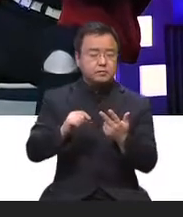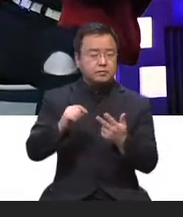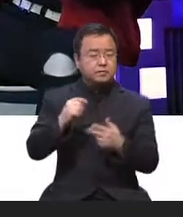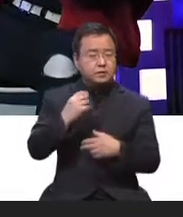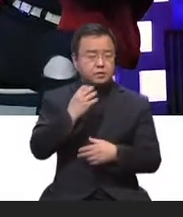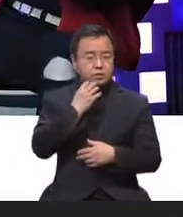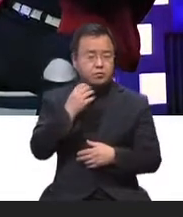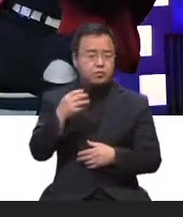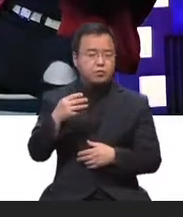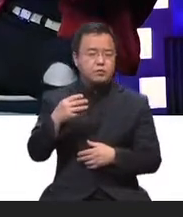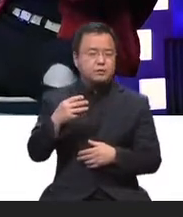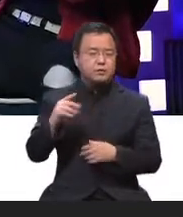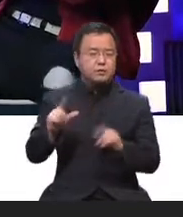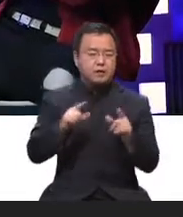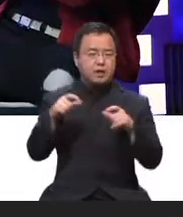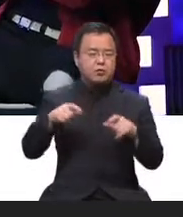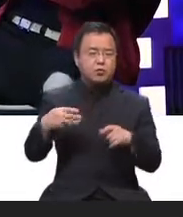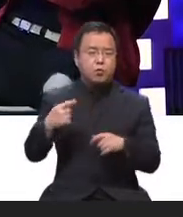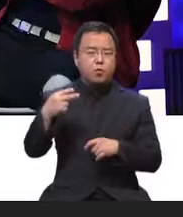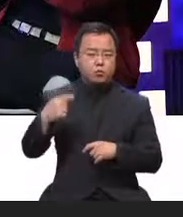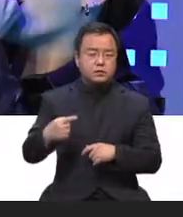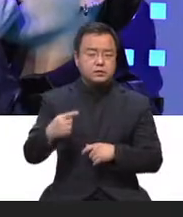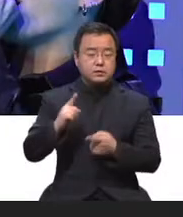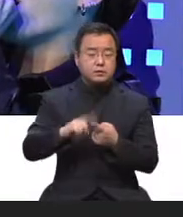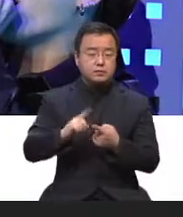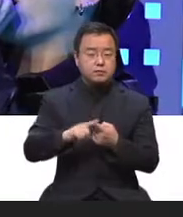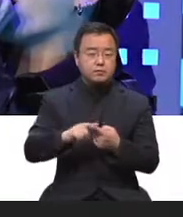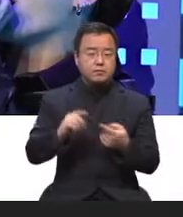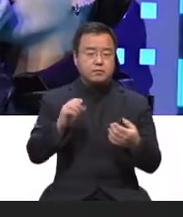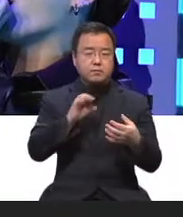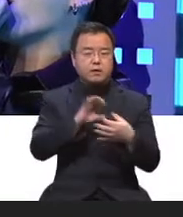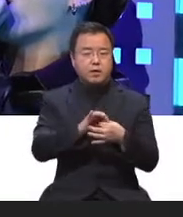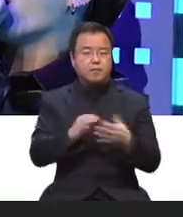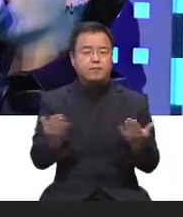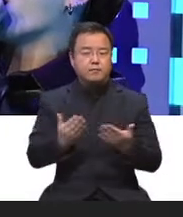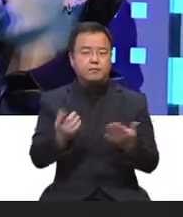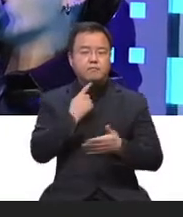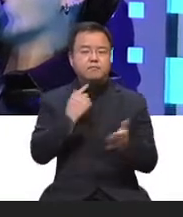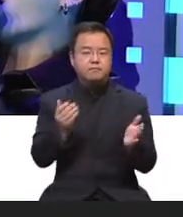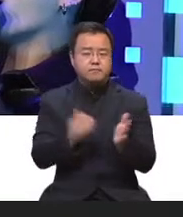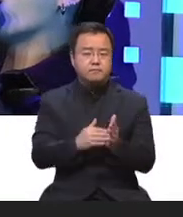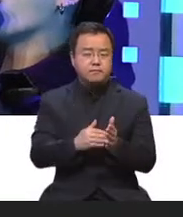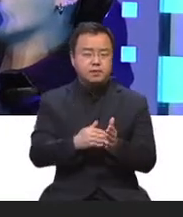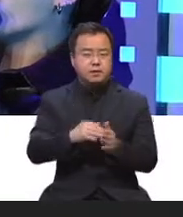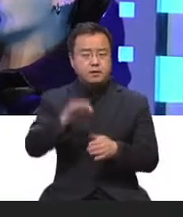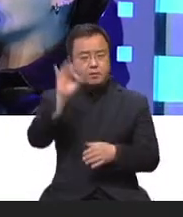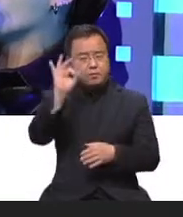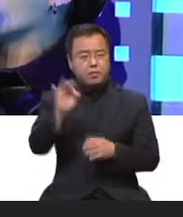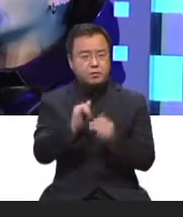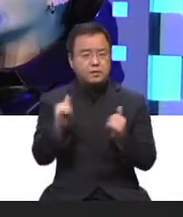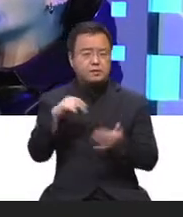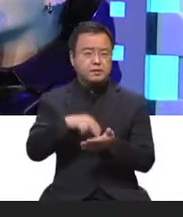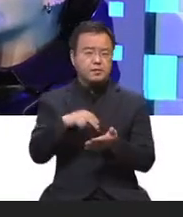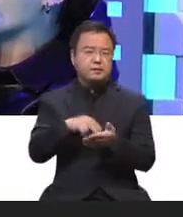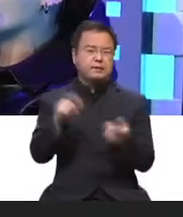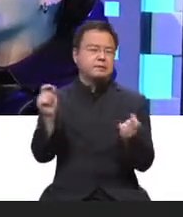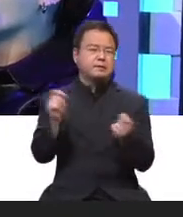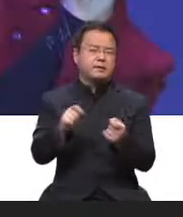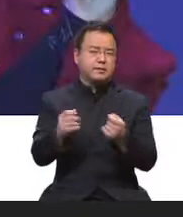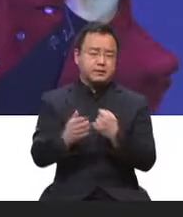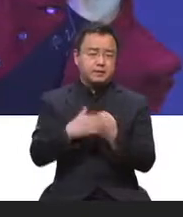서울타운 로드를 이제 협업한 바 있죠. 예. 사실 이제 팬들의 입장에서는 짧은 분량이 좀 많이 아쉬웠다는 그런